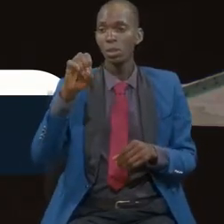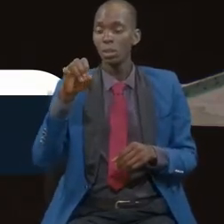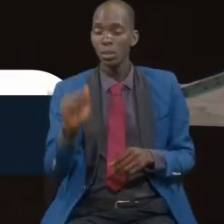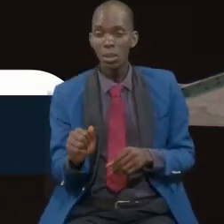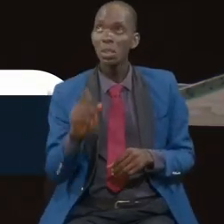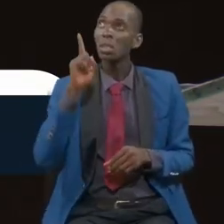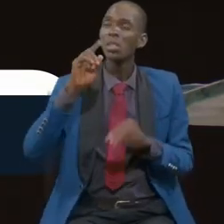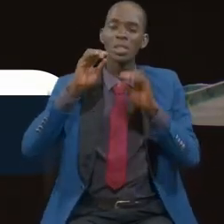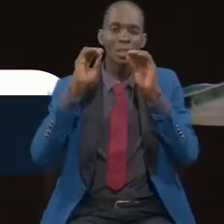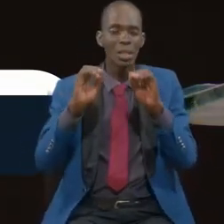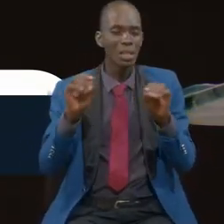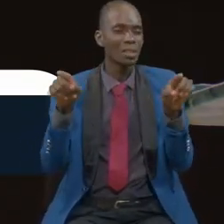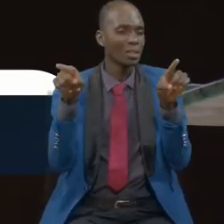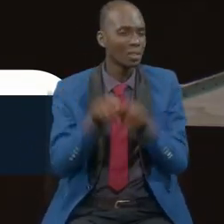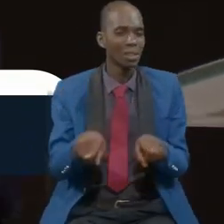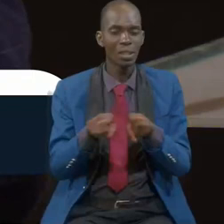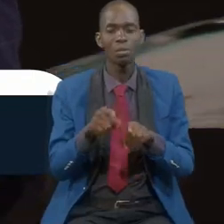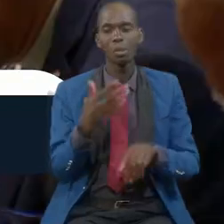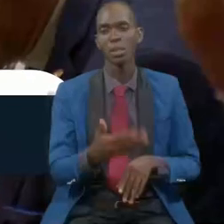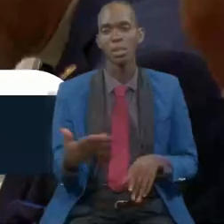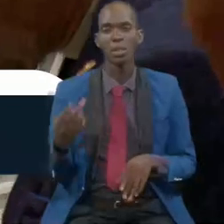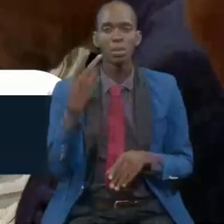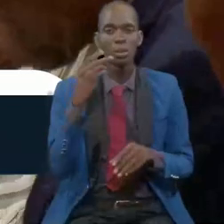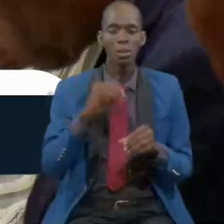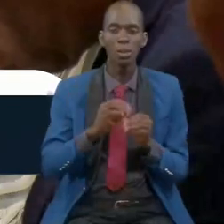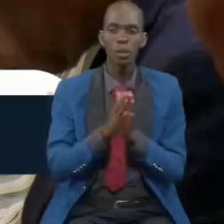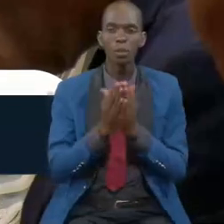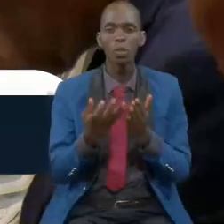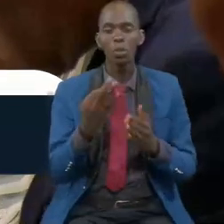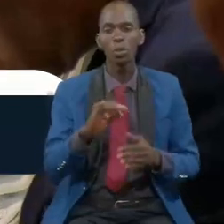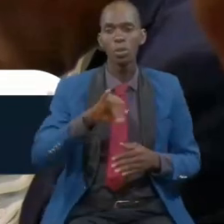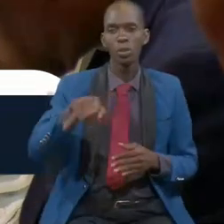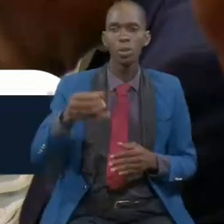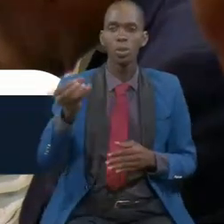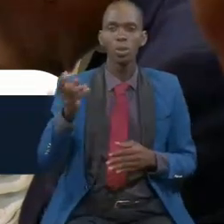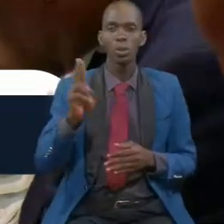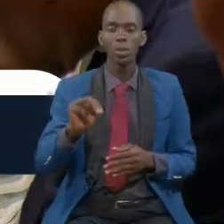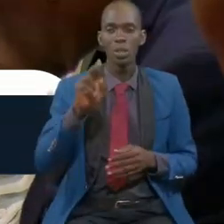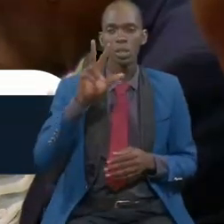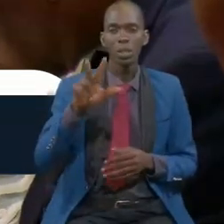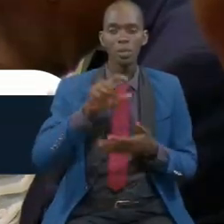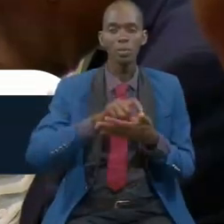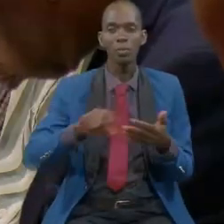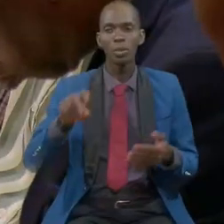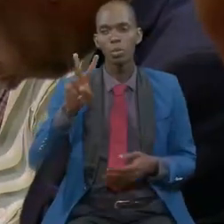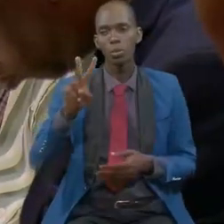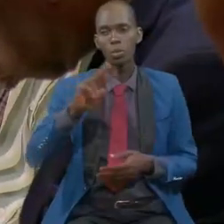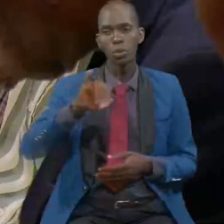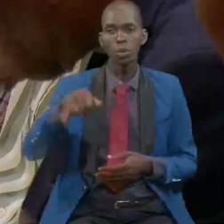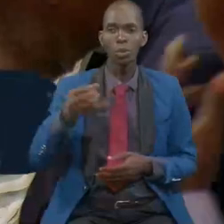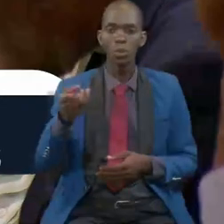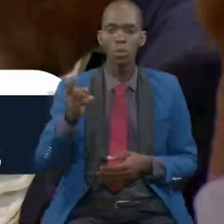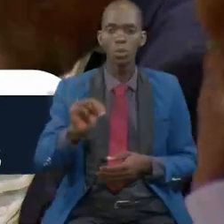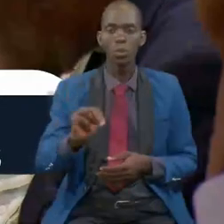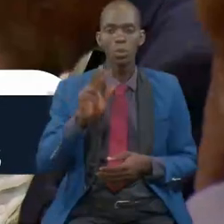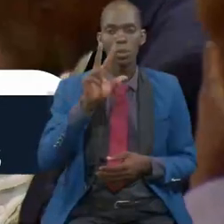message, l'invariabilité. Et voyons Jean chapitre 3, verset